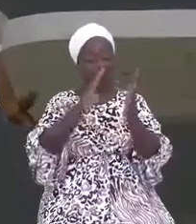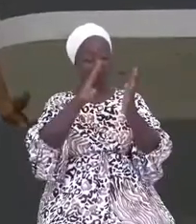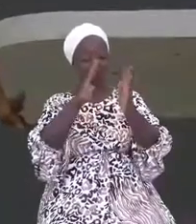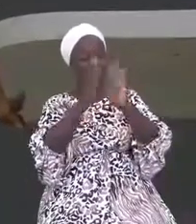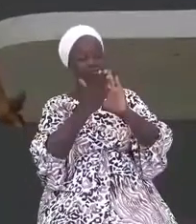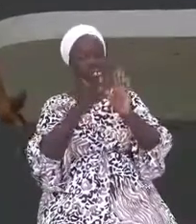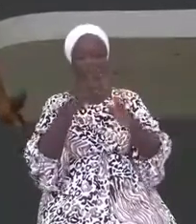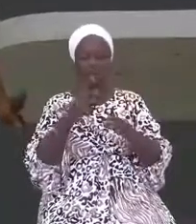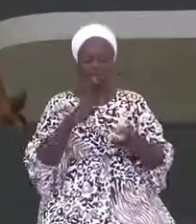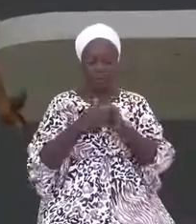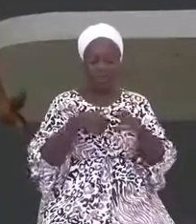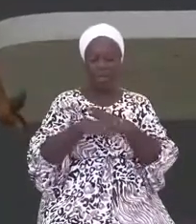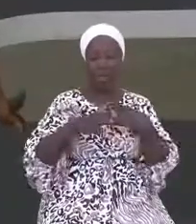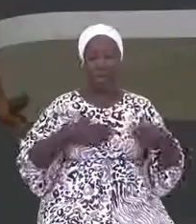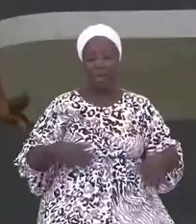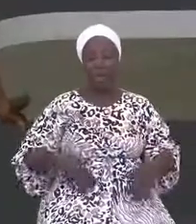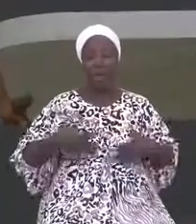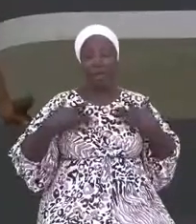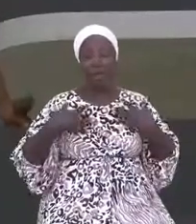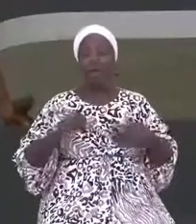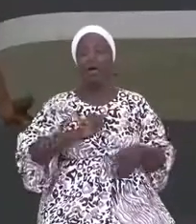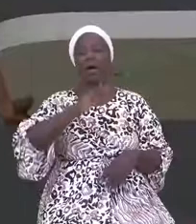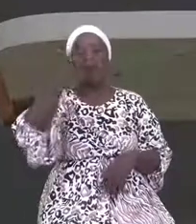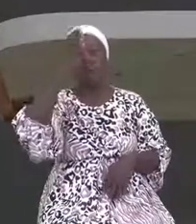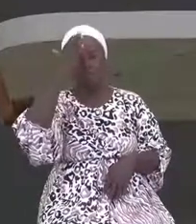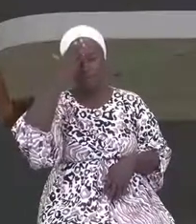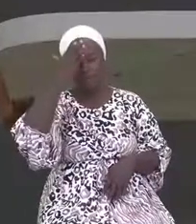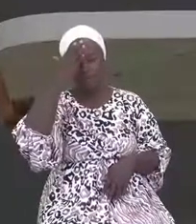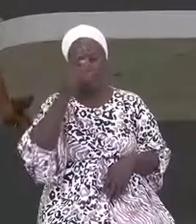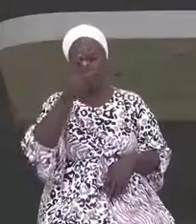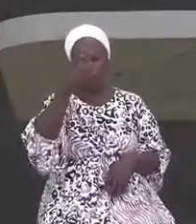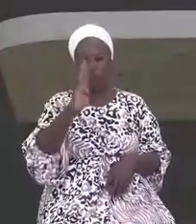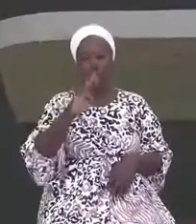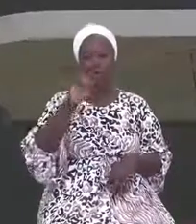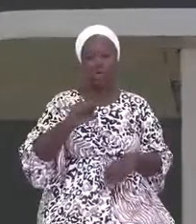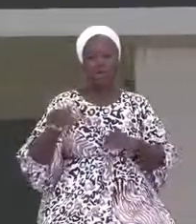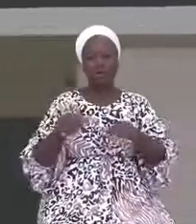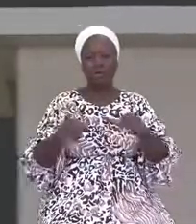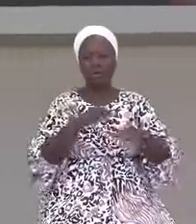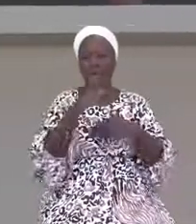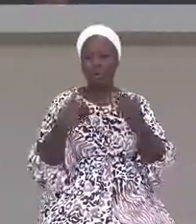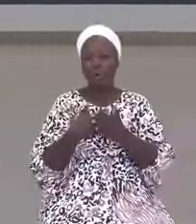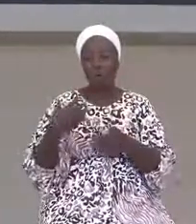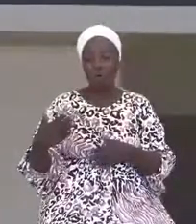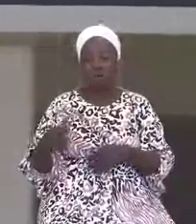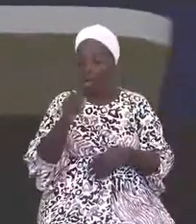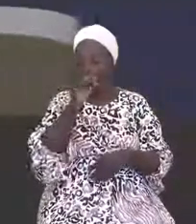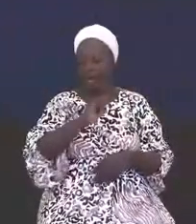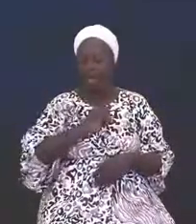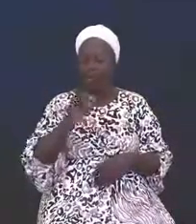Je reconnais que Dieu peut tout faire. Est-ce que je suis si